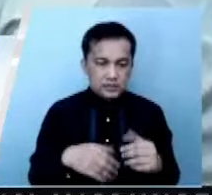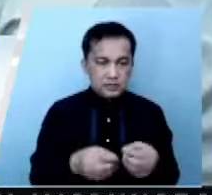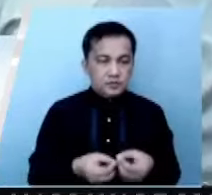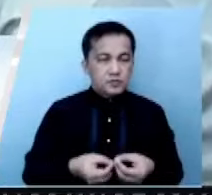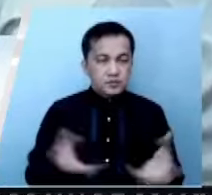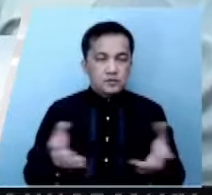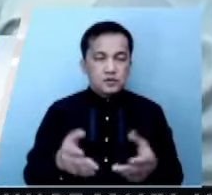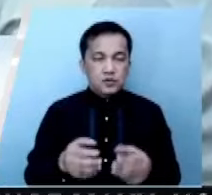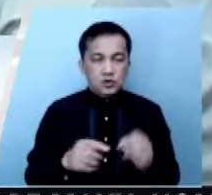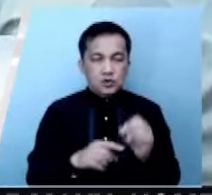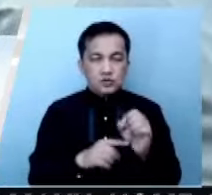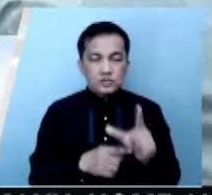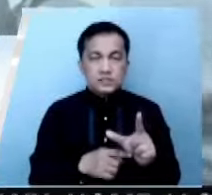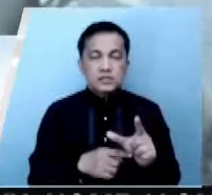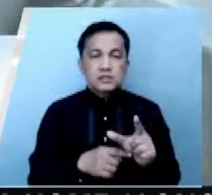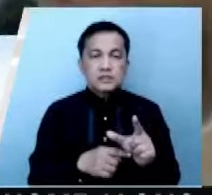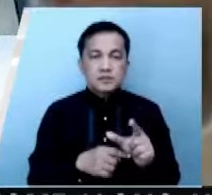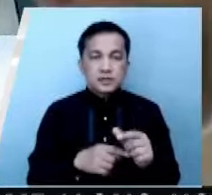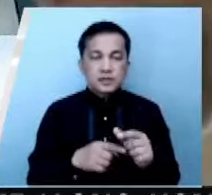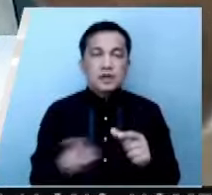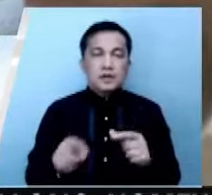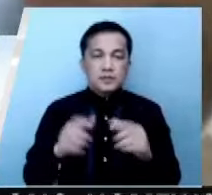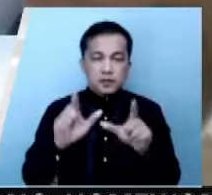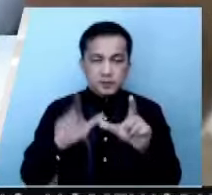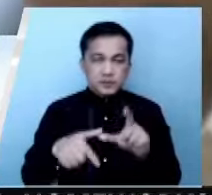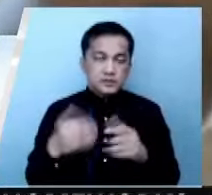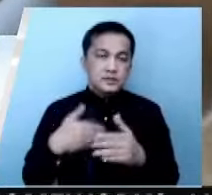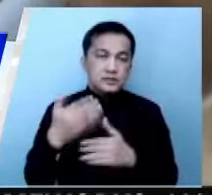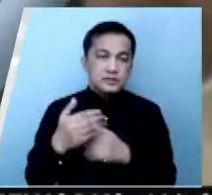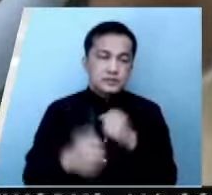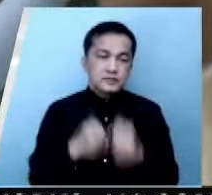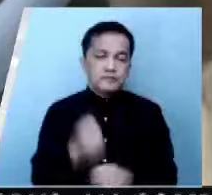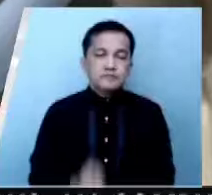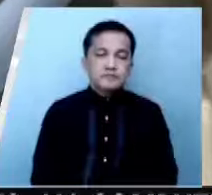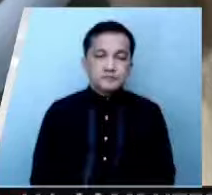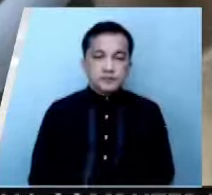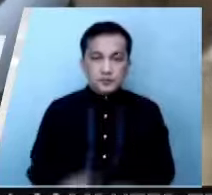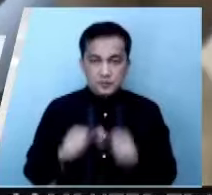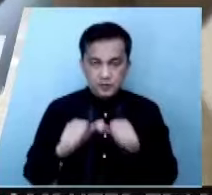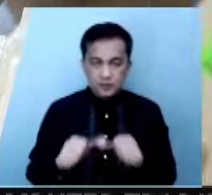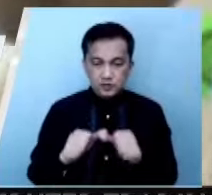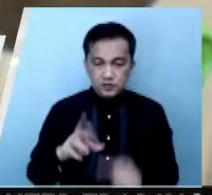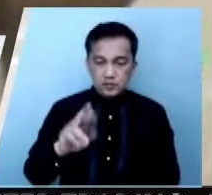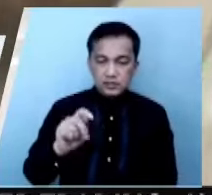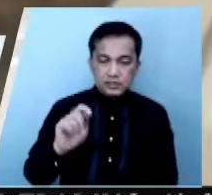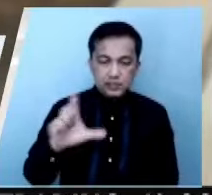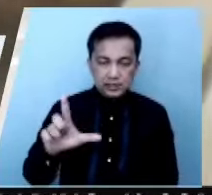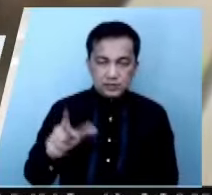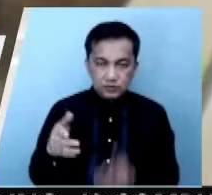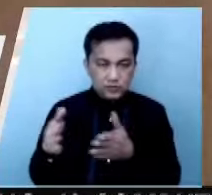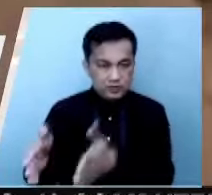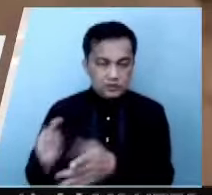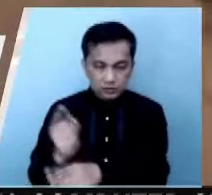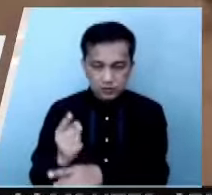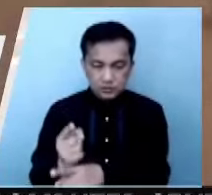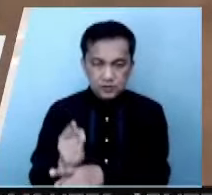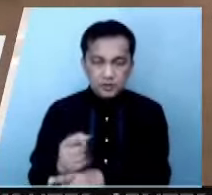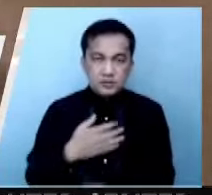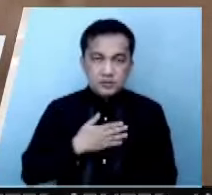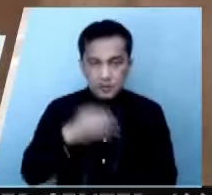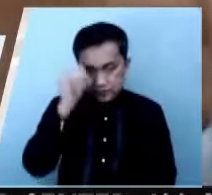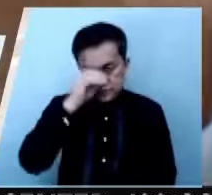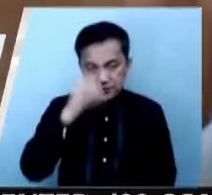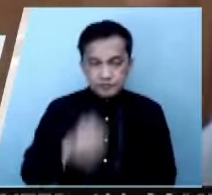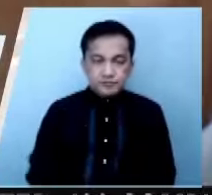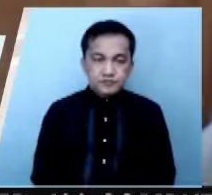pagkapaso nito sa susunod na taon. The continuation of the RTL is the way to go, in my opinion. We propose